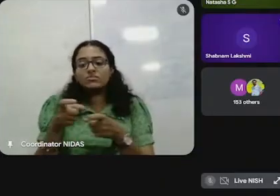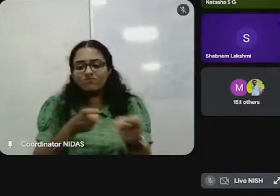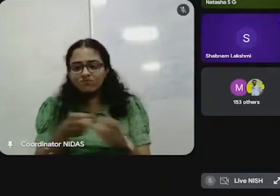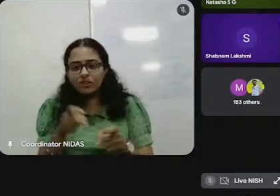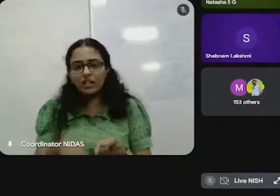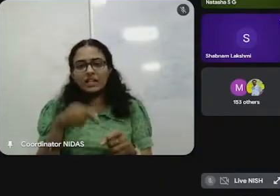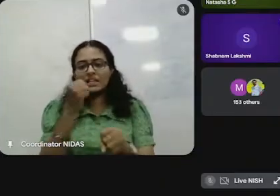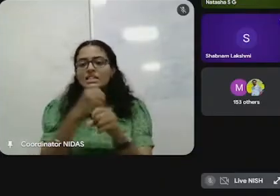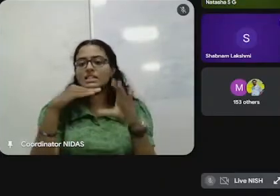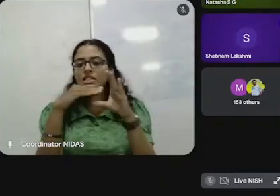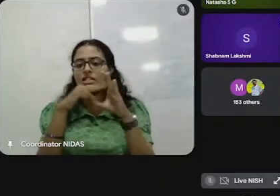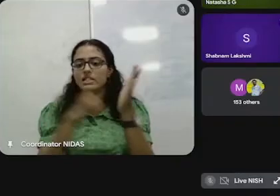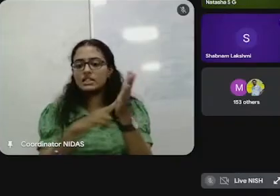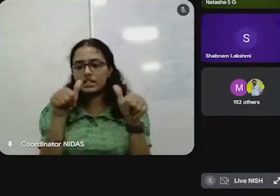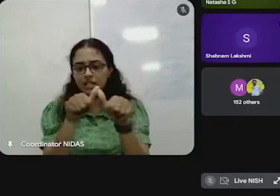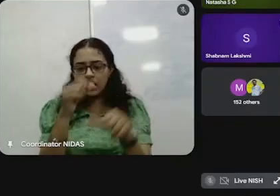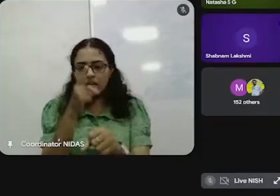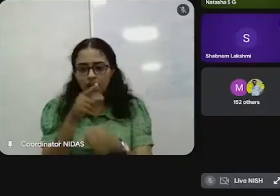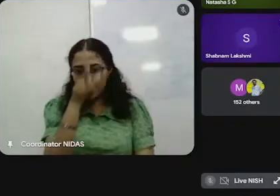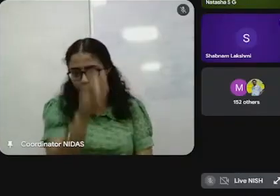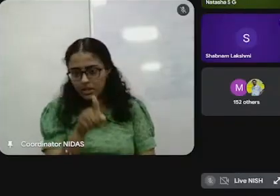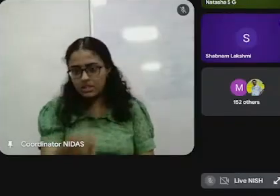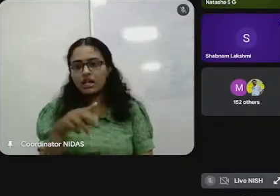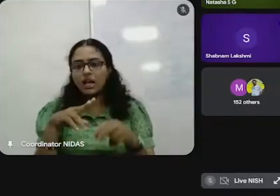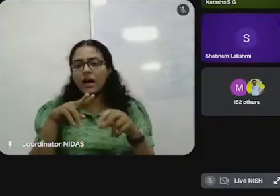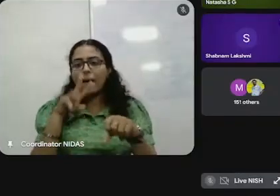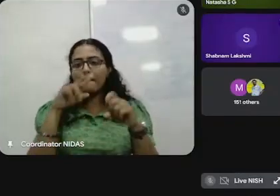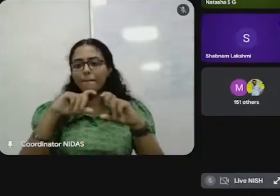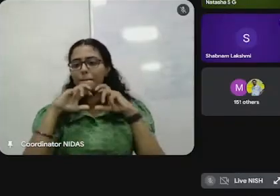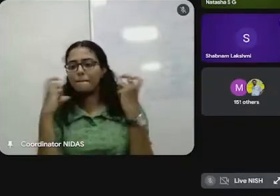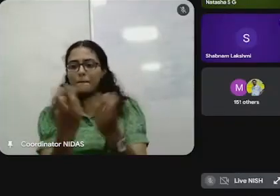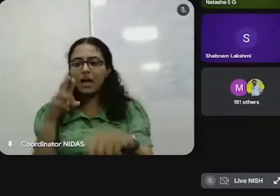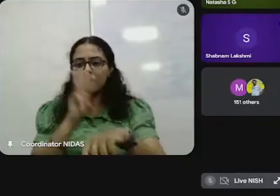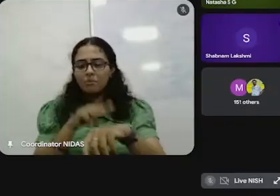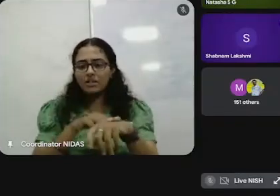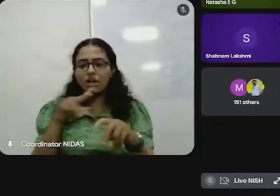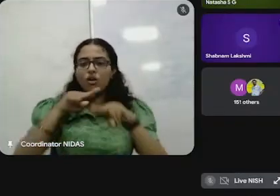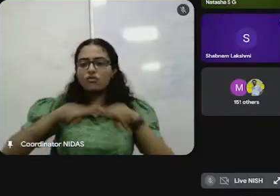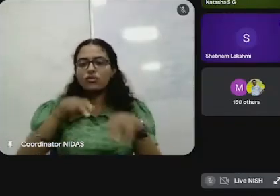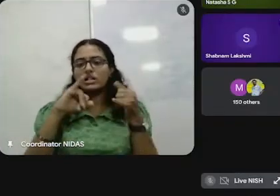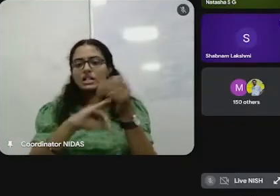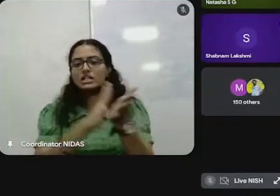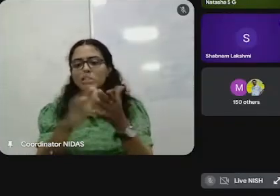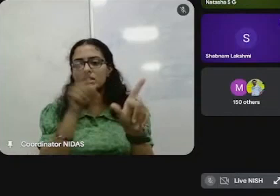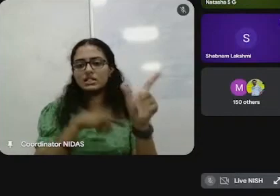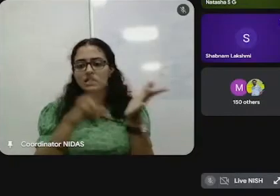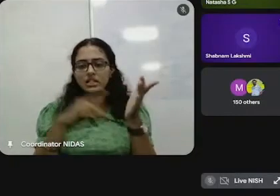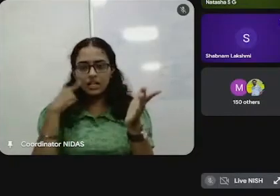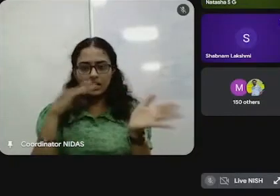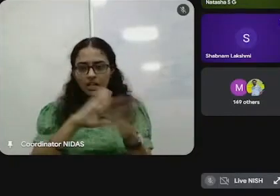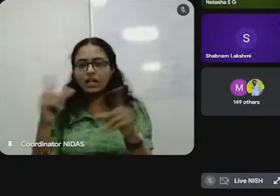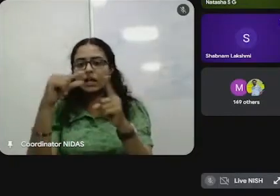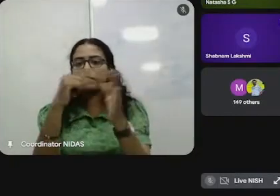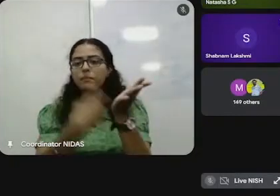ജീന മാത്യു മാഡത്തിനും, ഈ സെഷനിൽ പാനൽ മെമ്പേഴ്സായി ഇരുന്ന ഷൈനി മാഡം, പ്രീതി സുസൻ